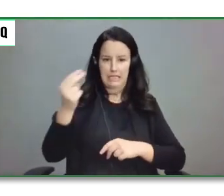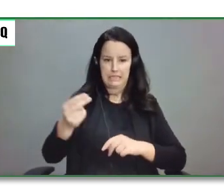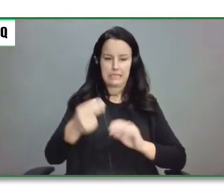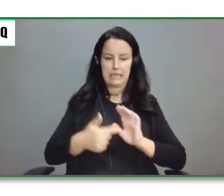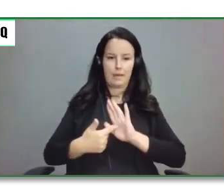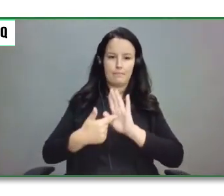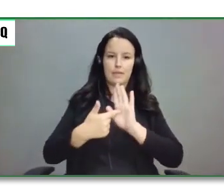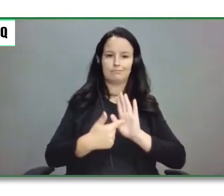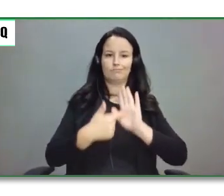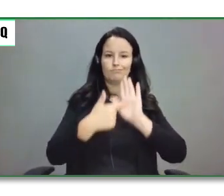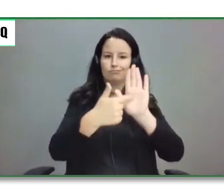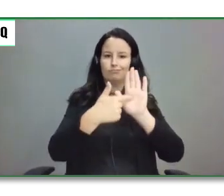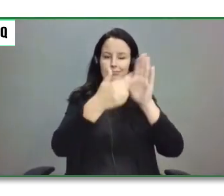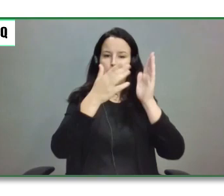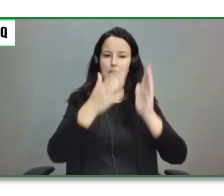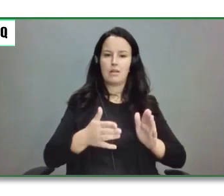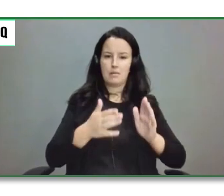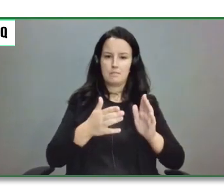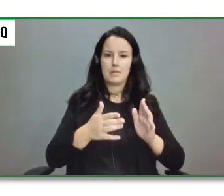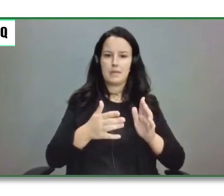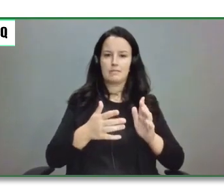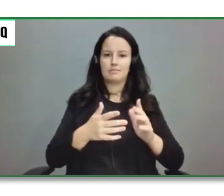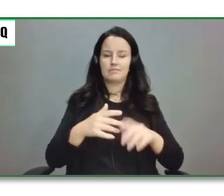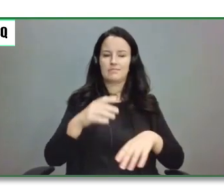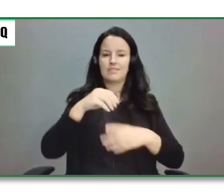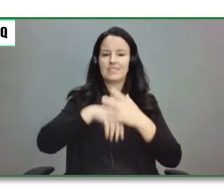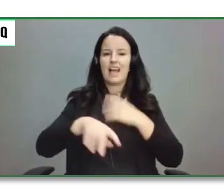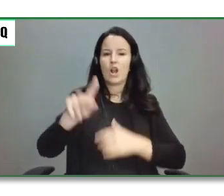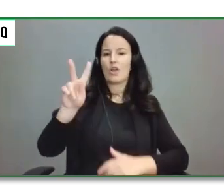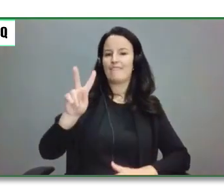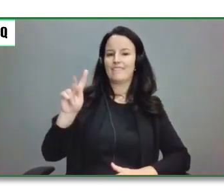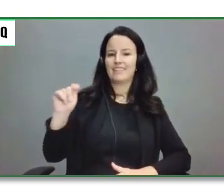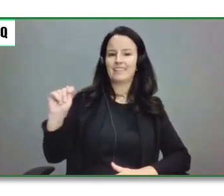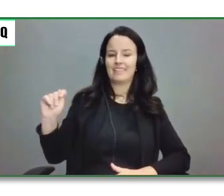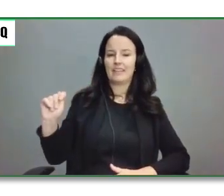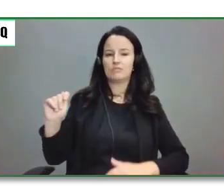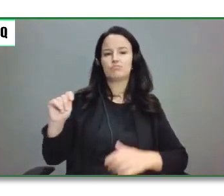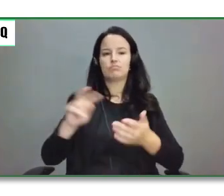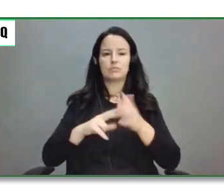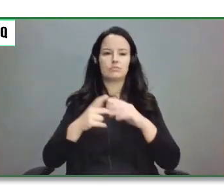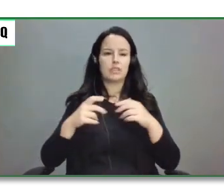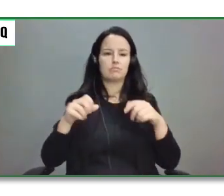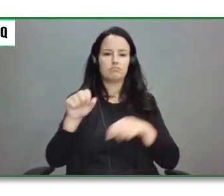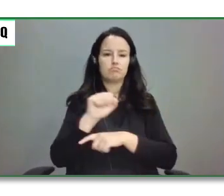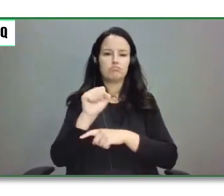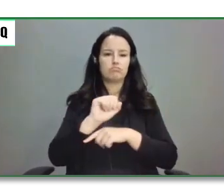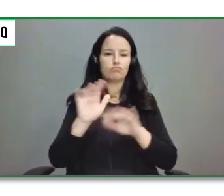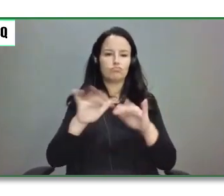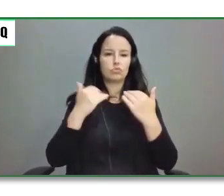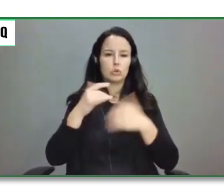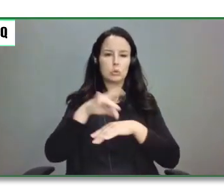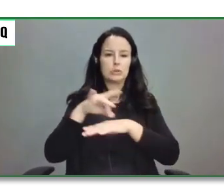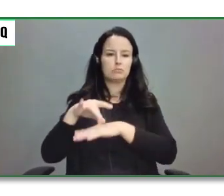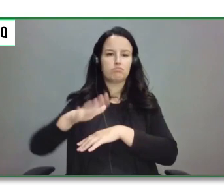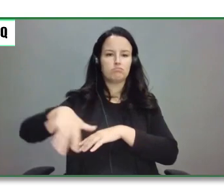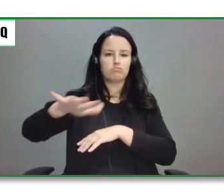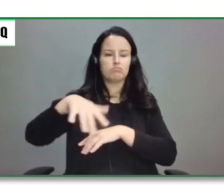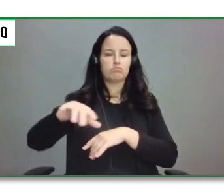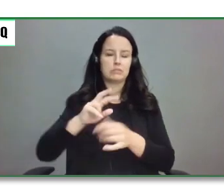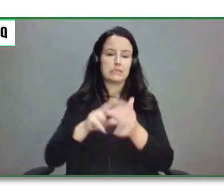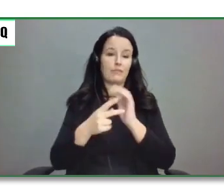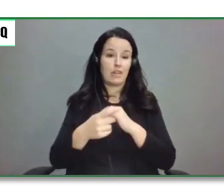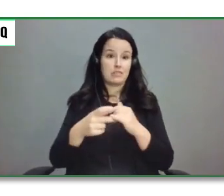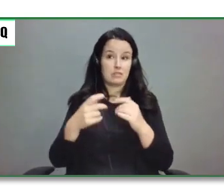programme Push to Open en VTT, donc véhicule tout-terrain. Cette vidéo montre qu'avec un